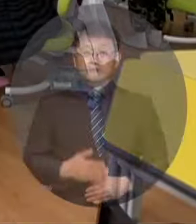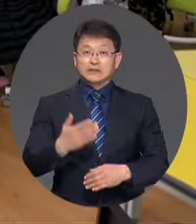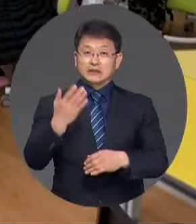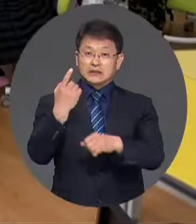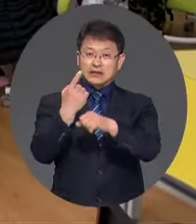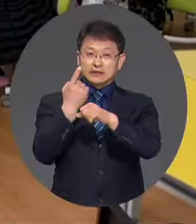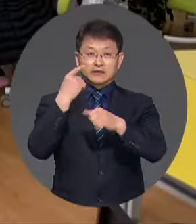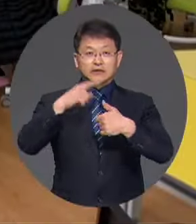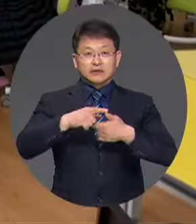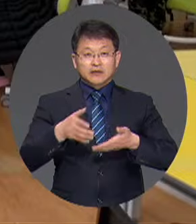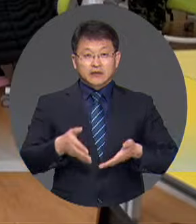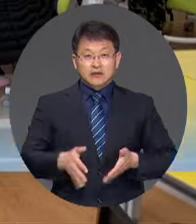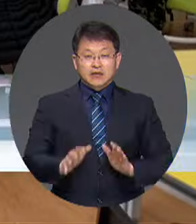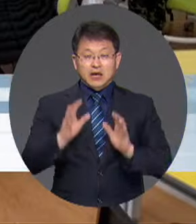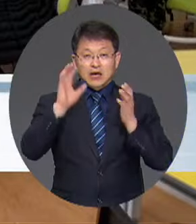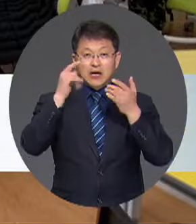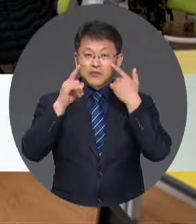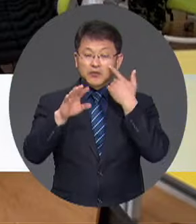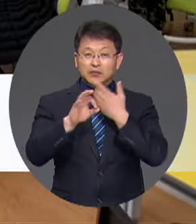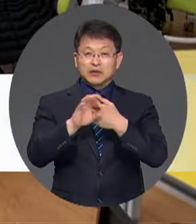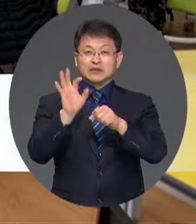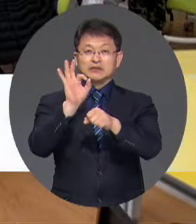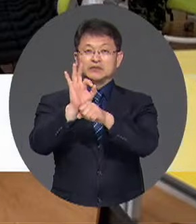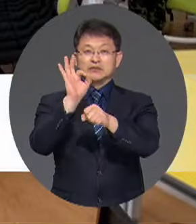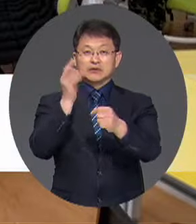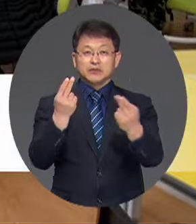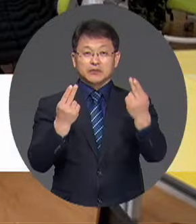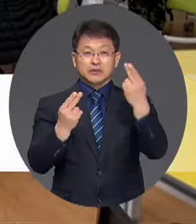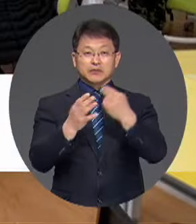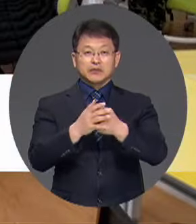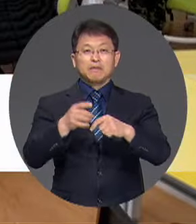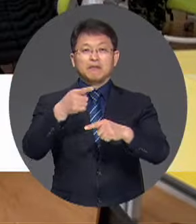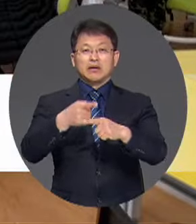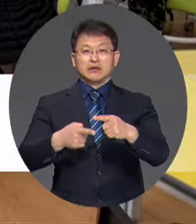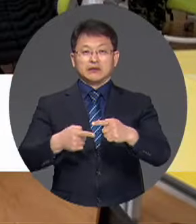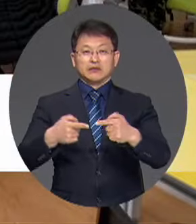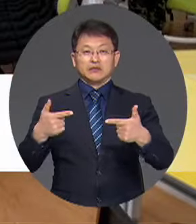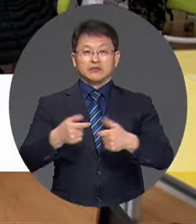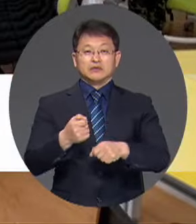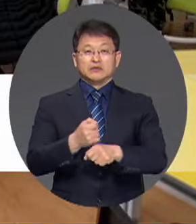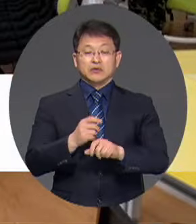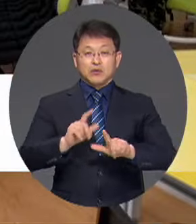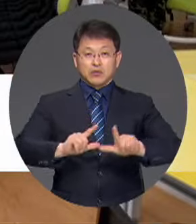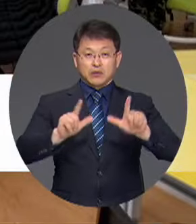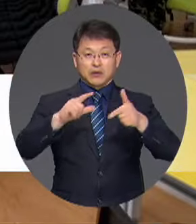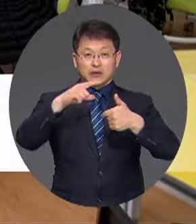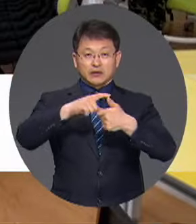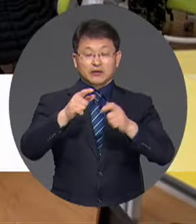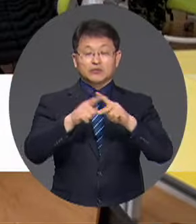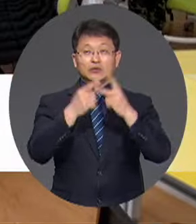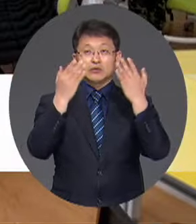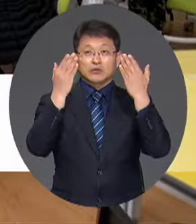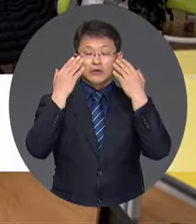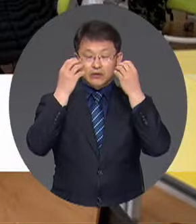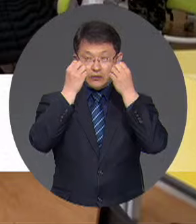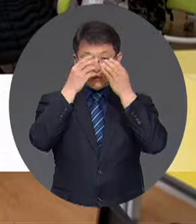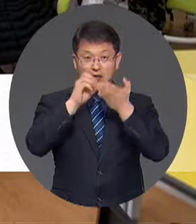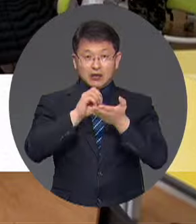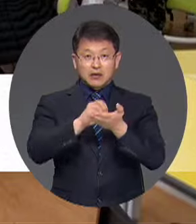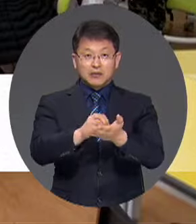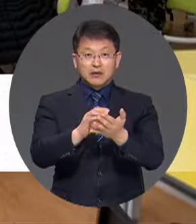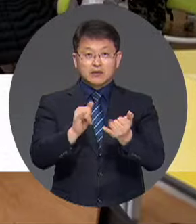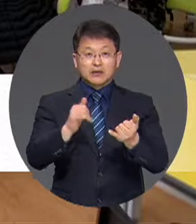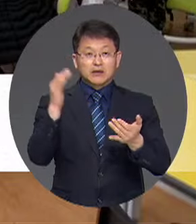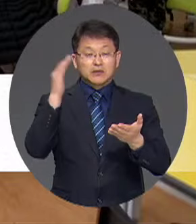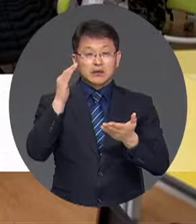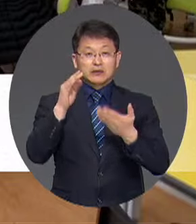지난해 경남의 출생아 수가 10년 전에 비해 반토막이 났습니다. 그러다 보니 올해 경남의 초등학교 신입생 수는